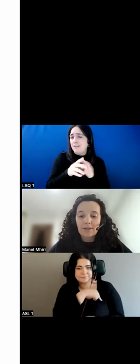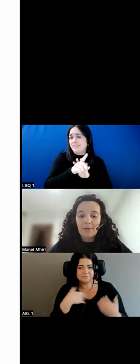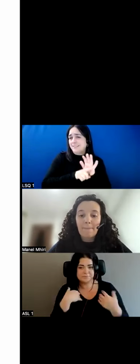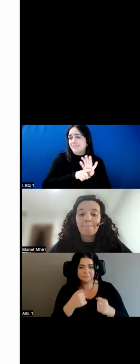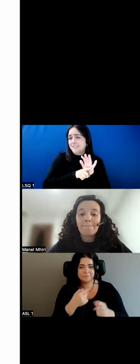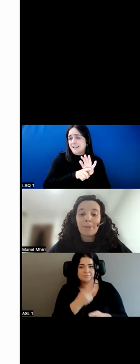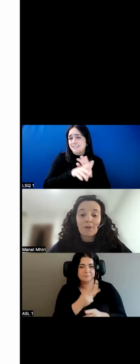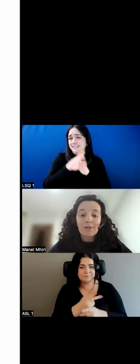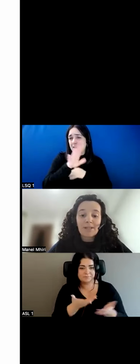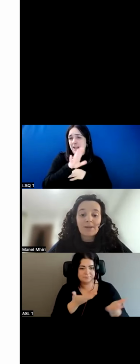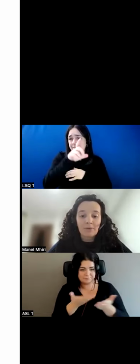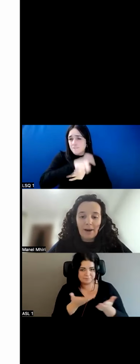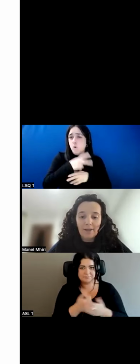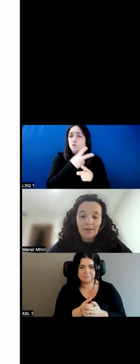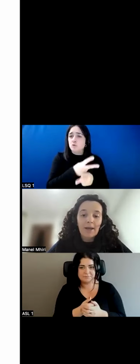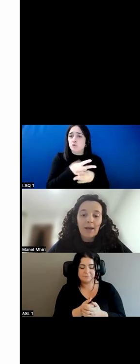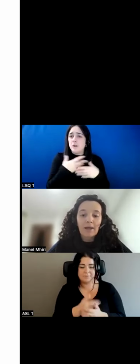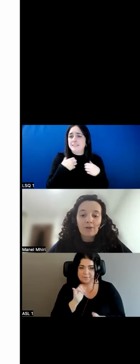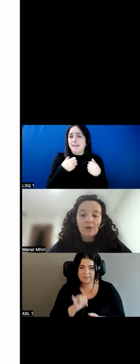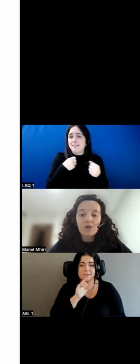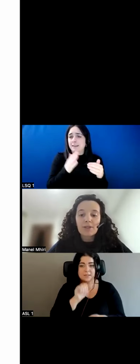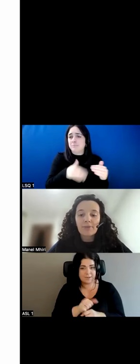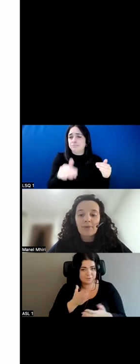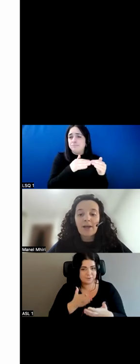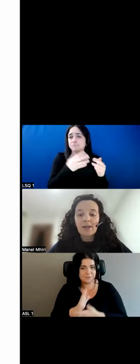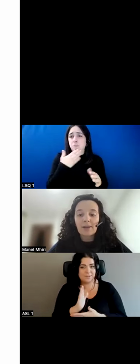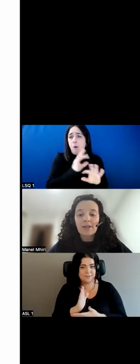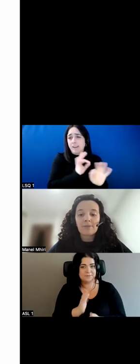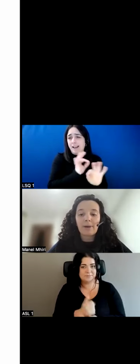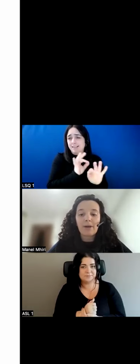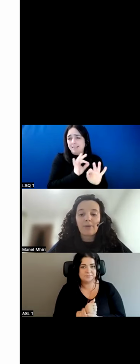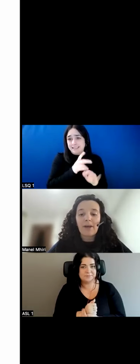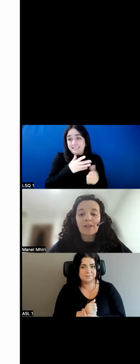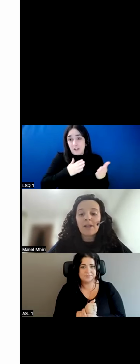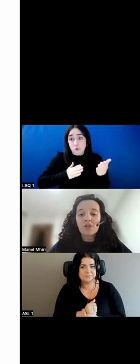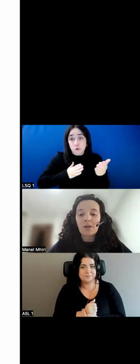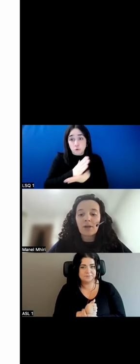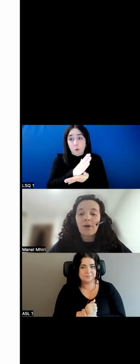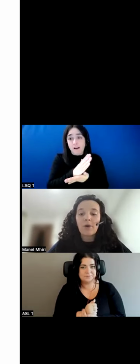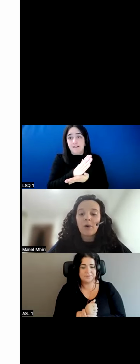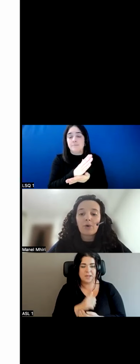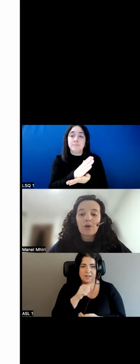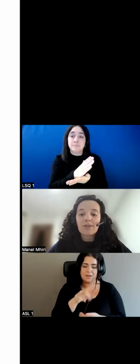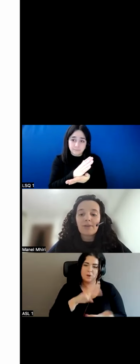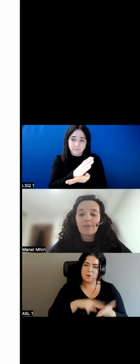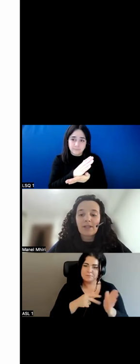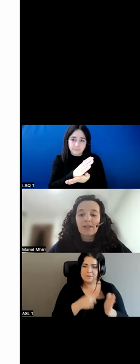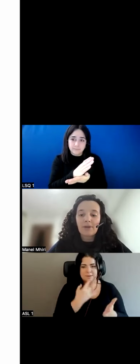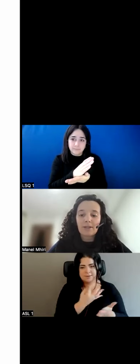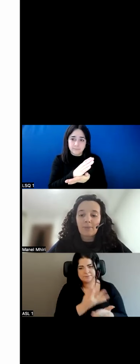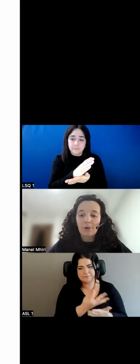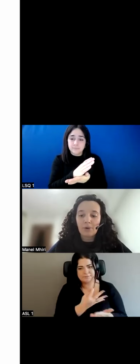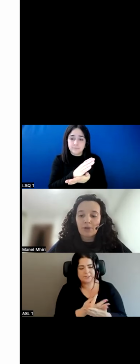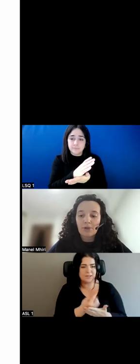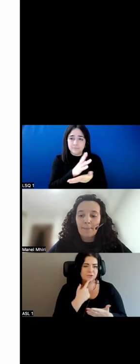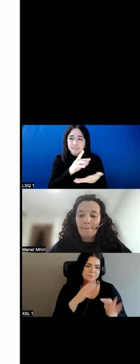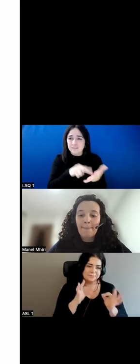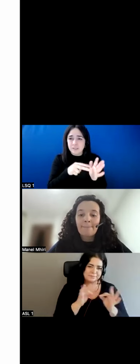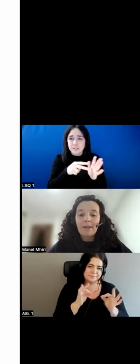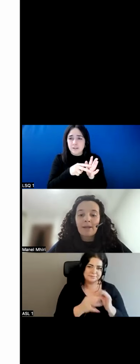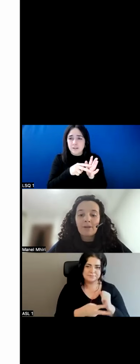à des soins de santé bons et de bonne qualité. C'est un droit et on ne peut pas justifier des